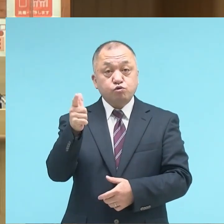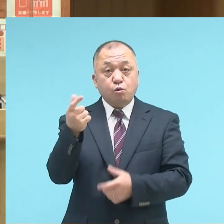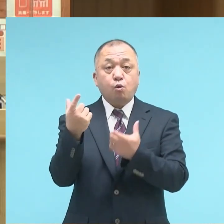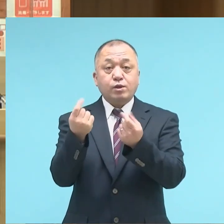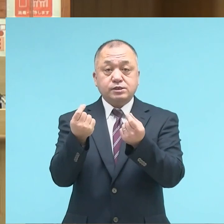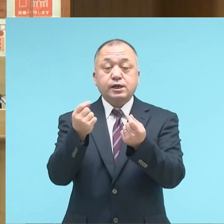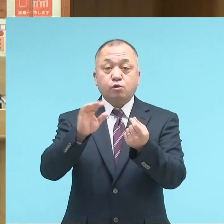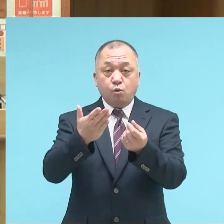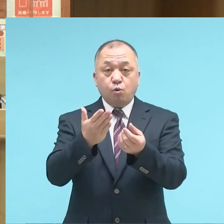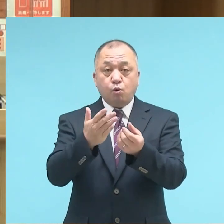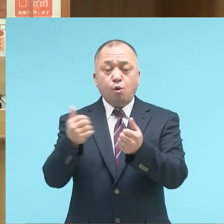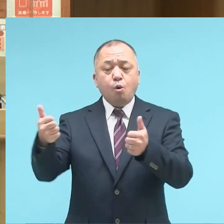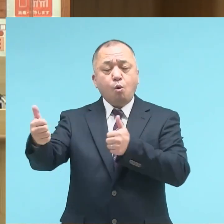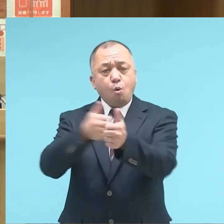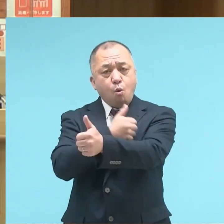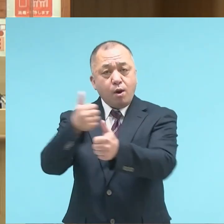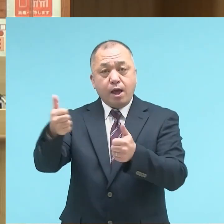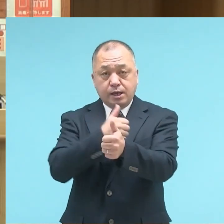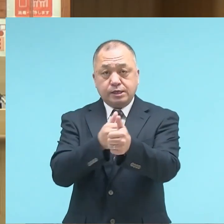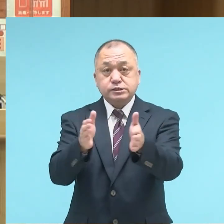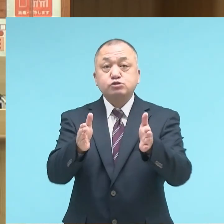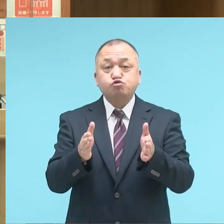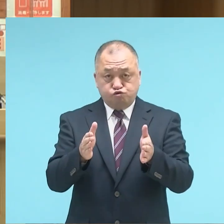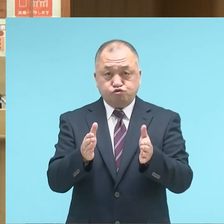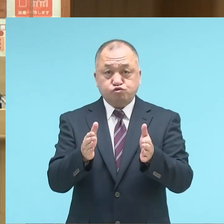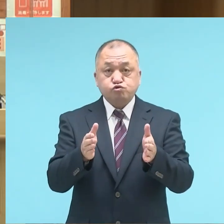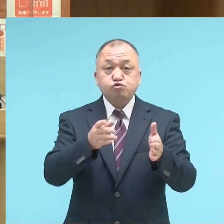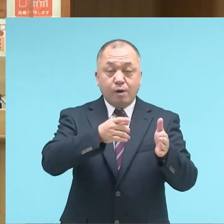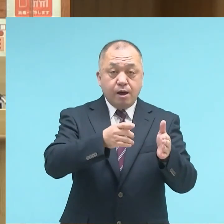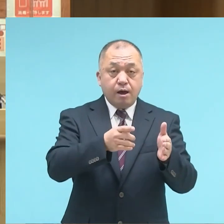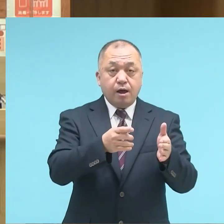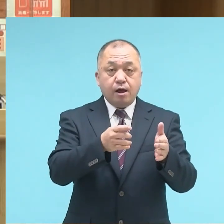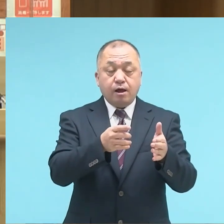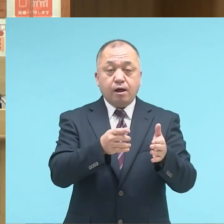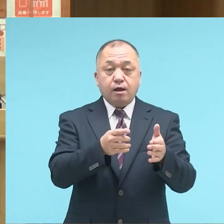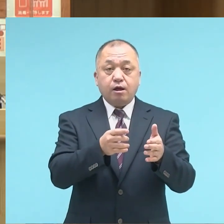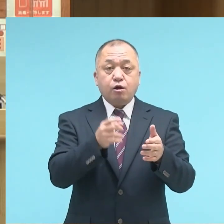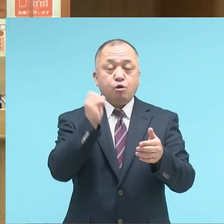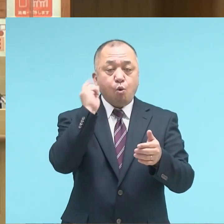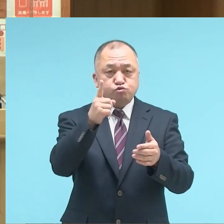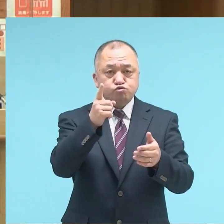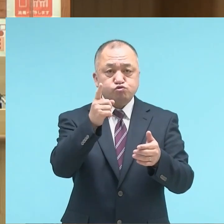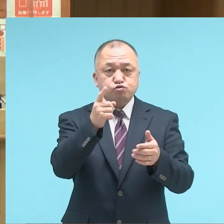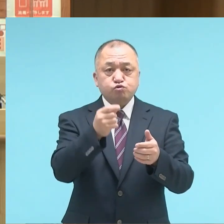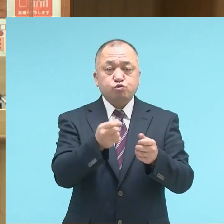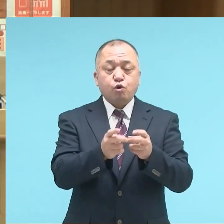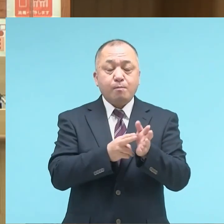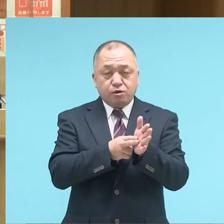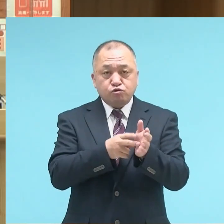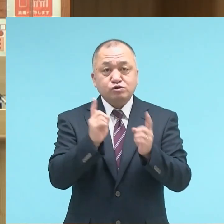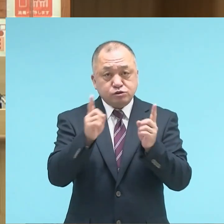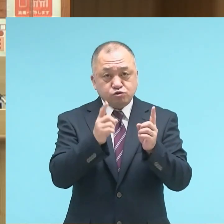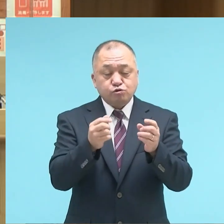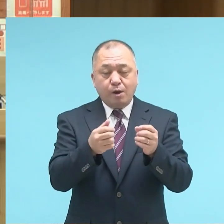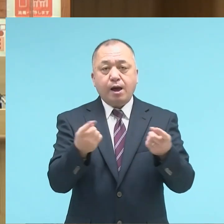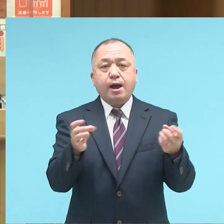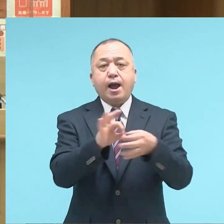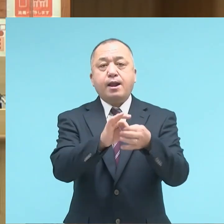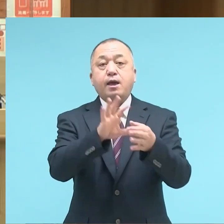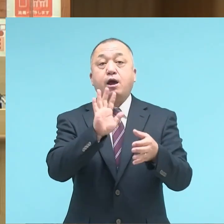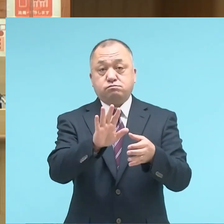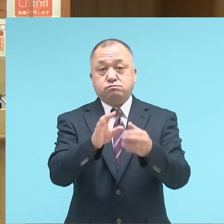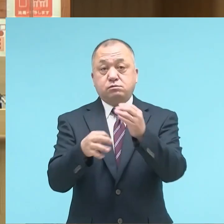そうですけれども、往来自粛と GoTo トラベル事業というのは関連が非常にある話だと思ってまして、先